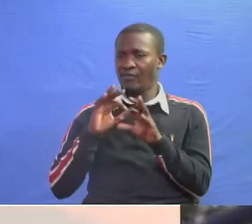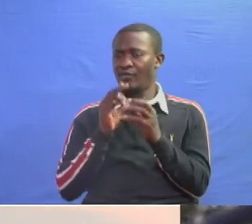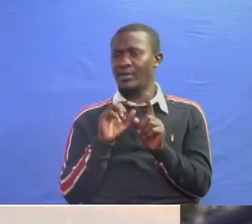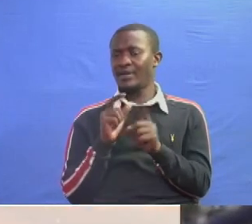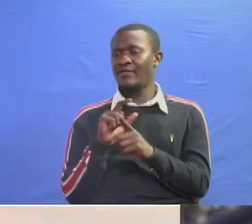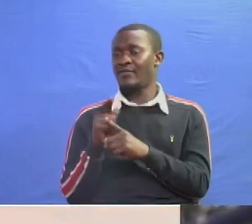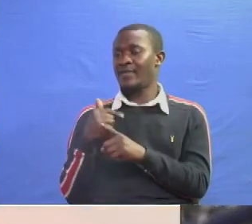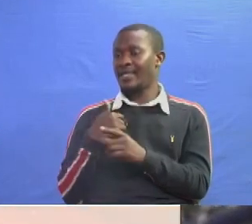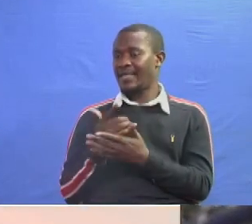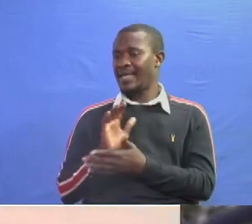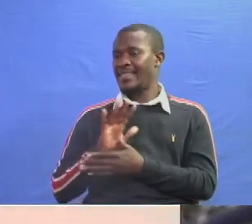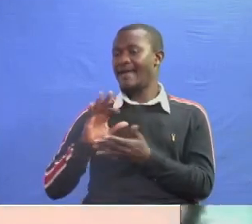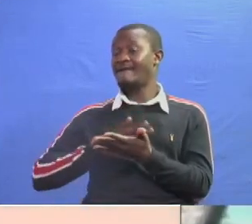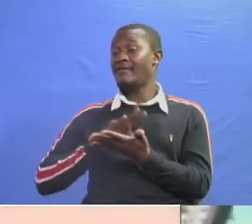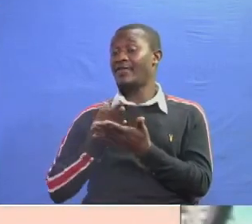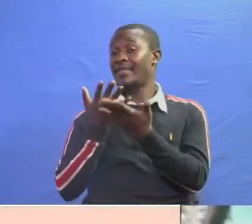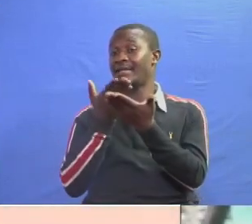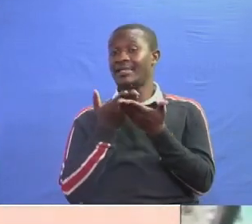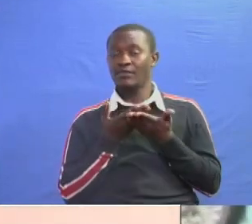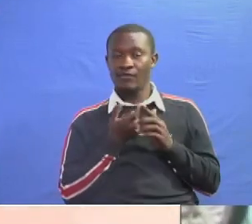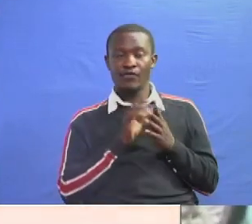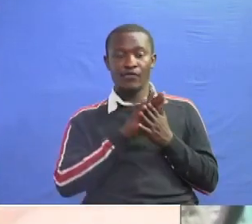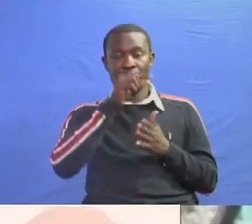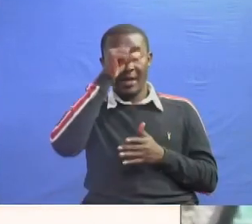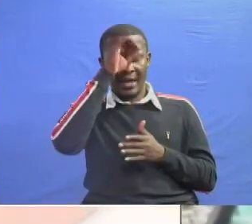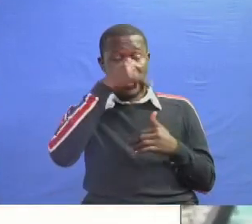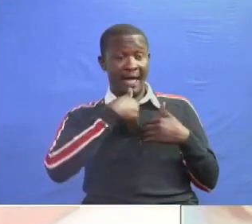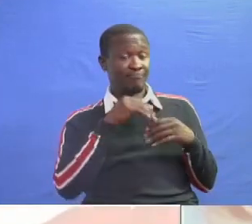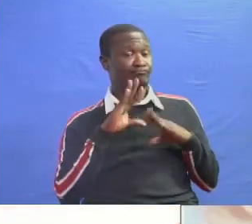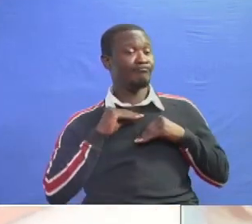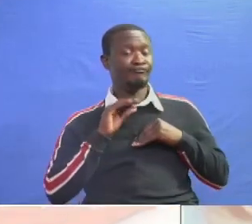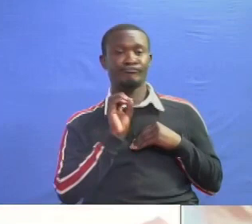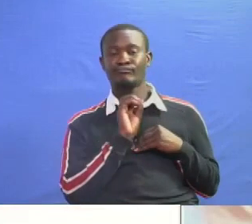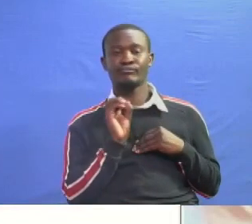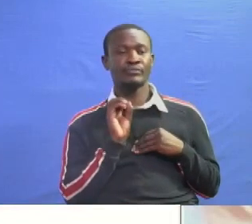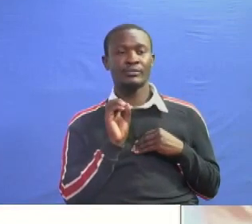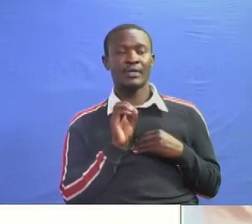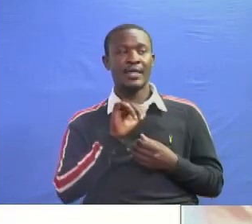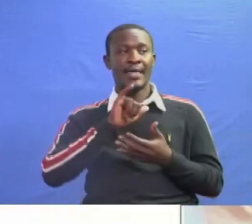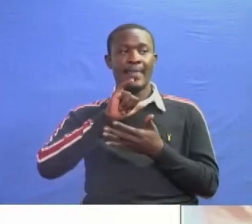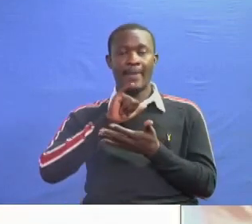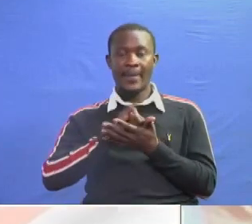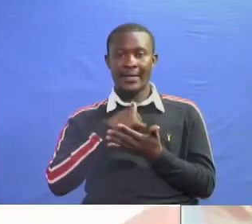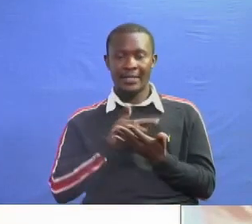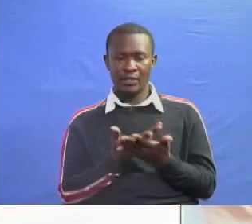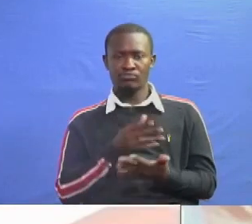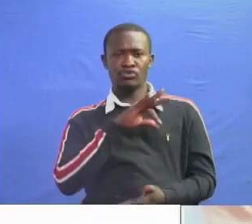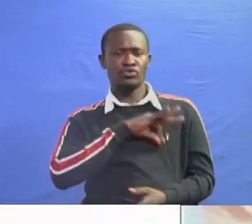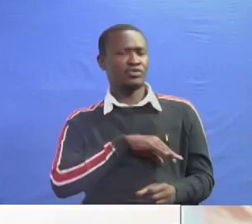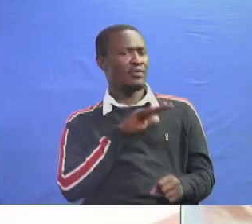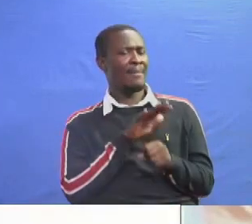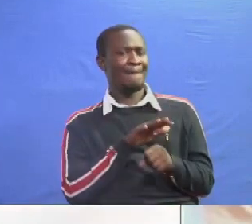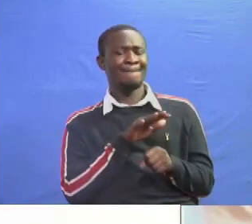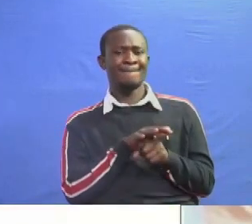mbalimbali, kwa kuwa fedha wanazopokea kutoka kwa serikali ya kitaifa hazitoshi. Yule anayepaswa kufaidika